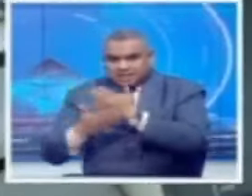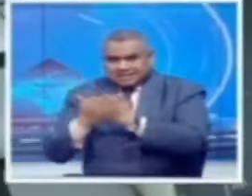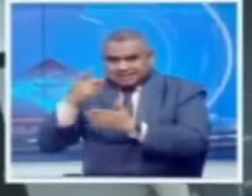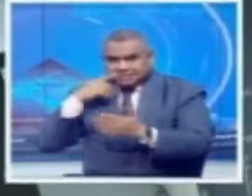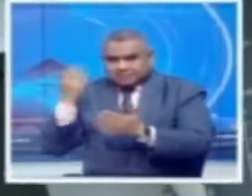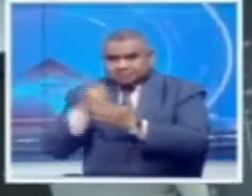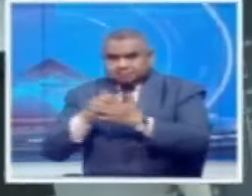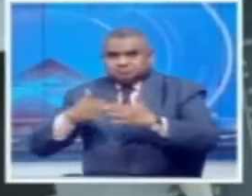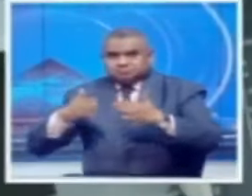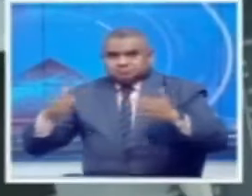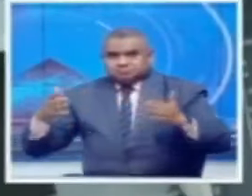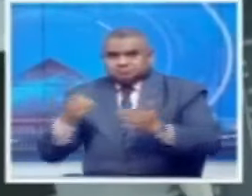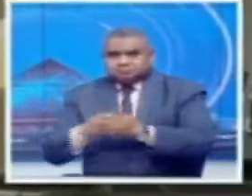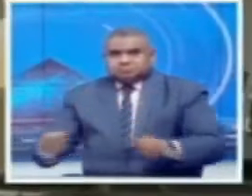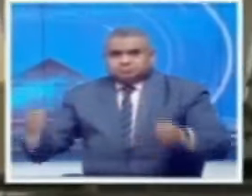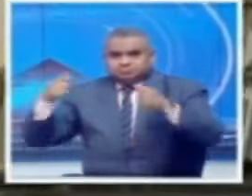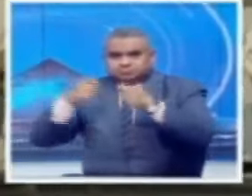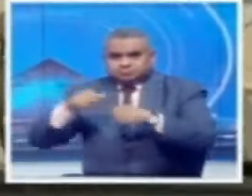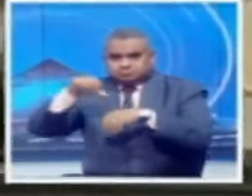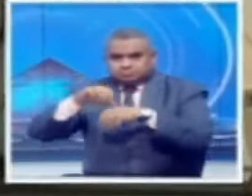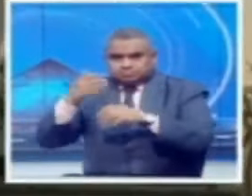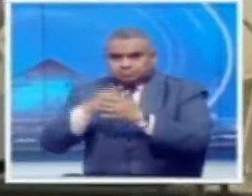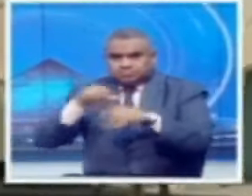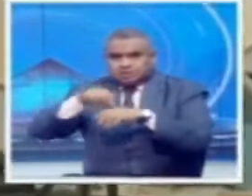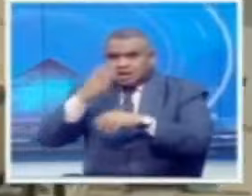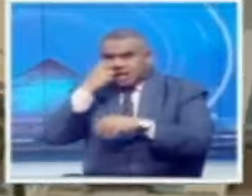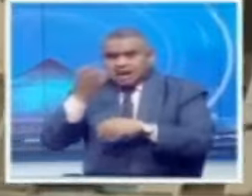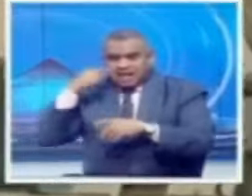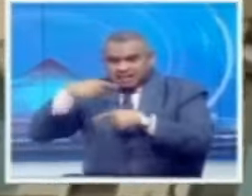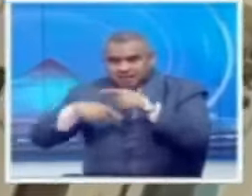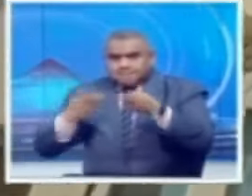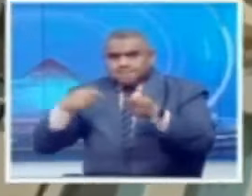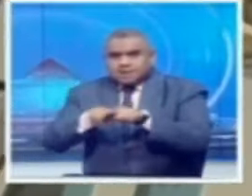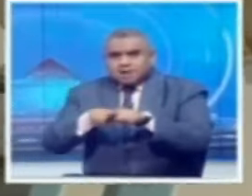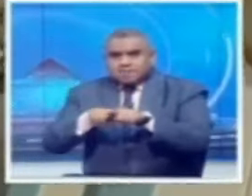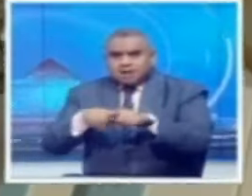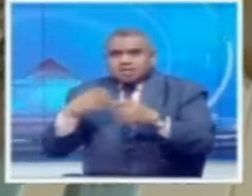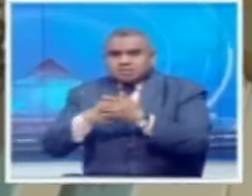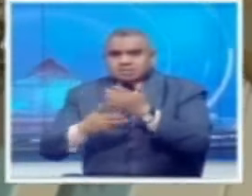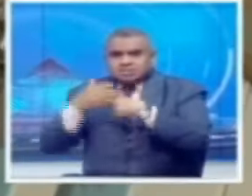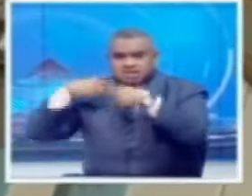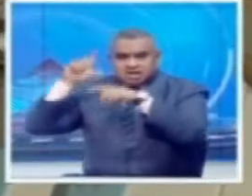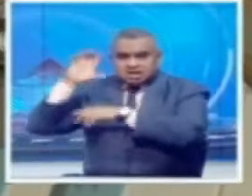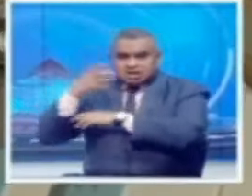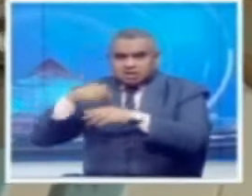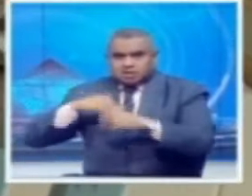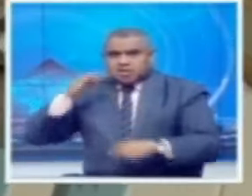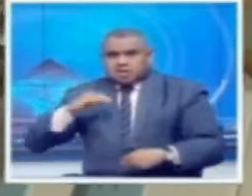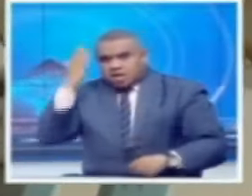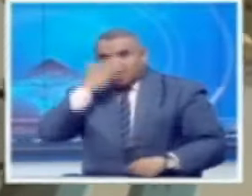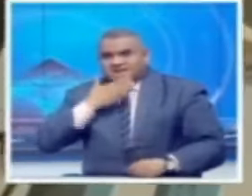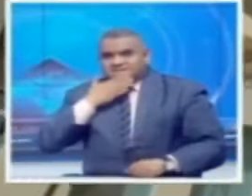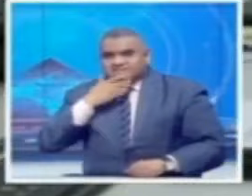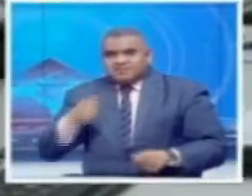في نطاق تغطيته، بالإضافة للمناطق التي يغطيها بالقمر الحالي سيتم تغطية دول جنوب القارة